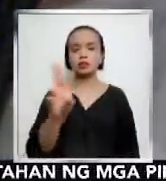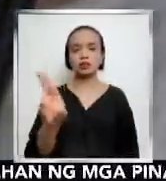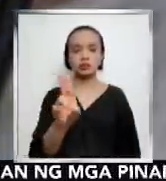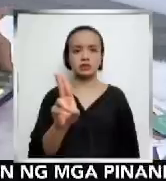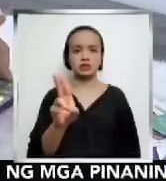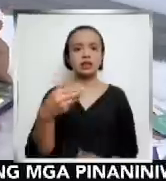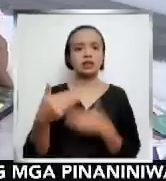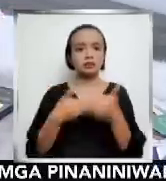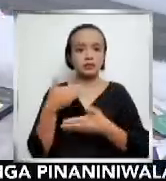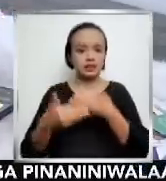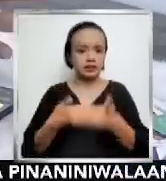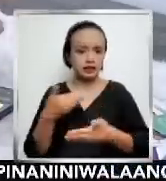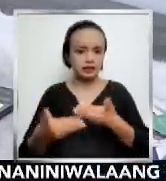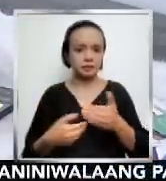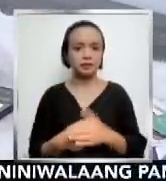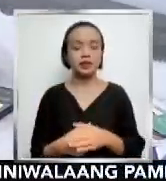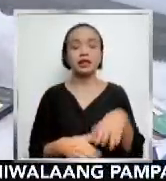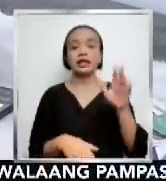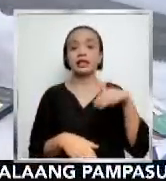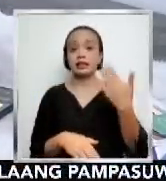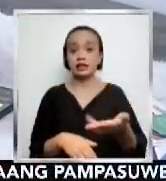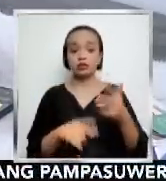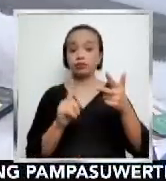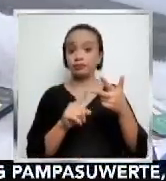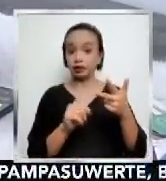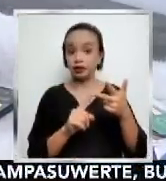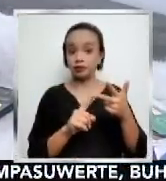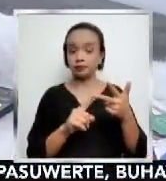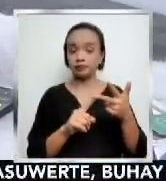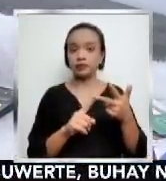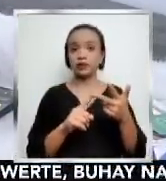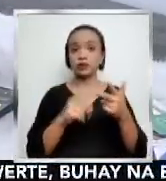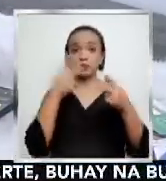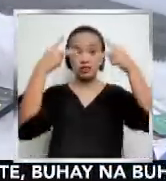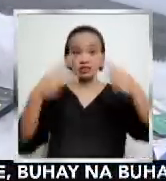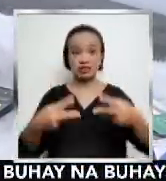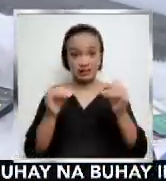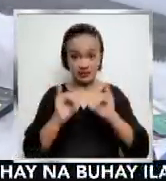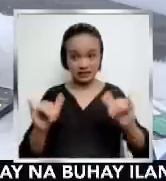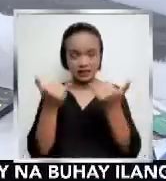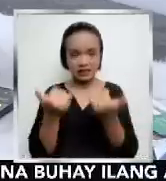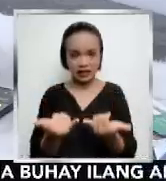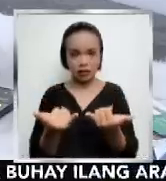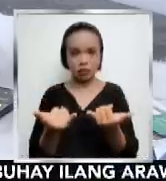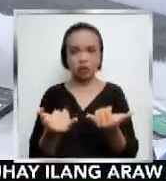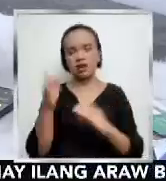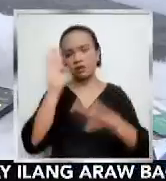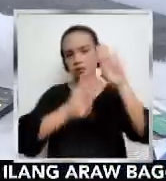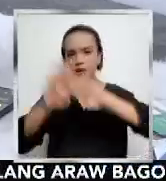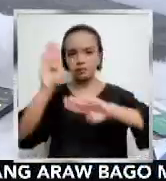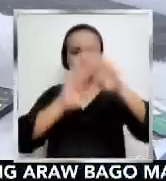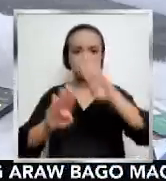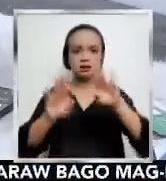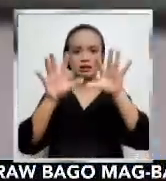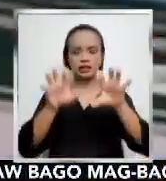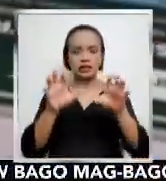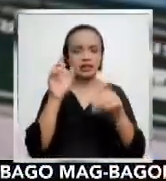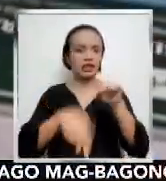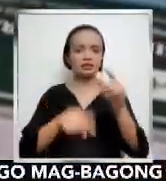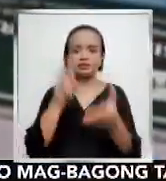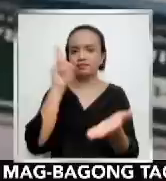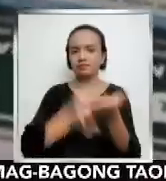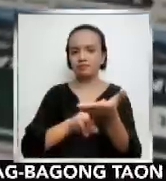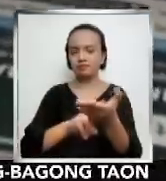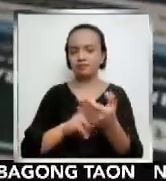transaction. At yung isa naman, yung server nila hanggang ngayon ay naka-down pa rin kaya hindi pa rin tayo makapag-register doon.